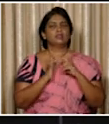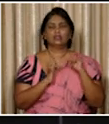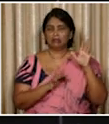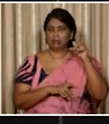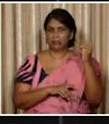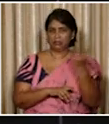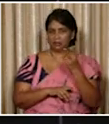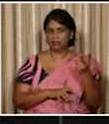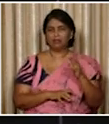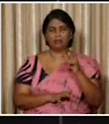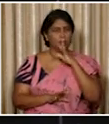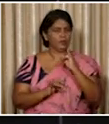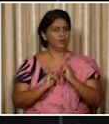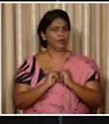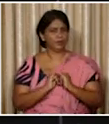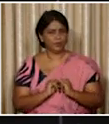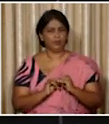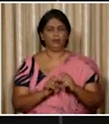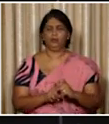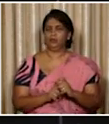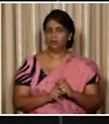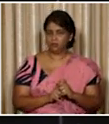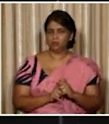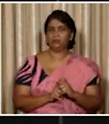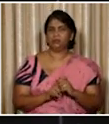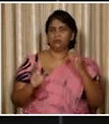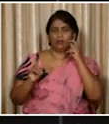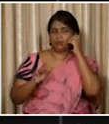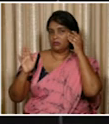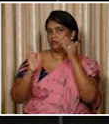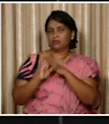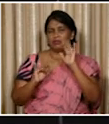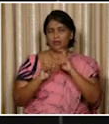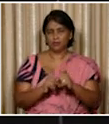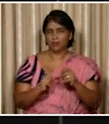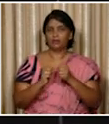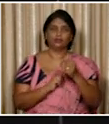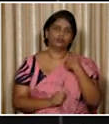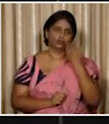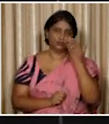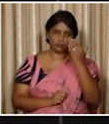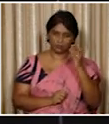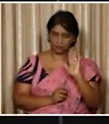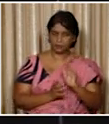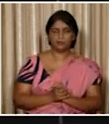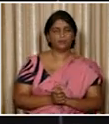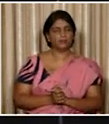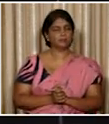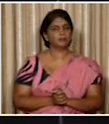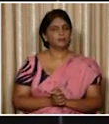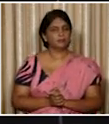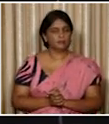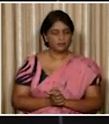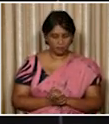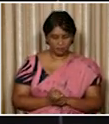முடிந்தது. அதன் பின்னர் இரவு நேர பூசைகளில் தவத்திரு வேலன் சுவாமிகள், நாடாளுமன்ற உறுப்பினர் செல்வராஜா கஜேந்திரன், பொதுமக்கள் உள்ளிட்டோர் கலந்து